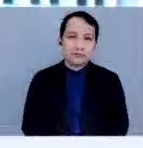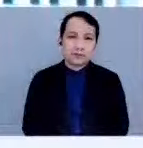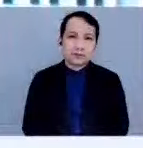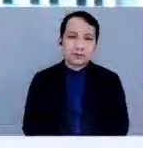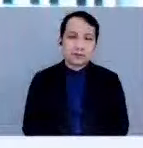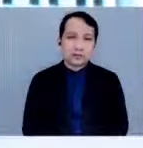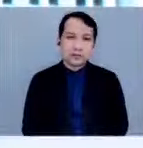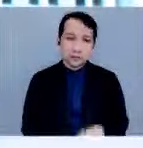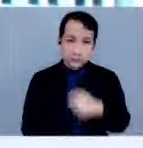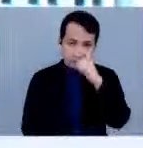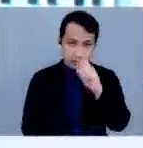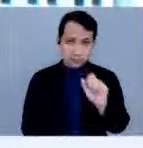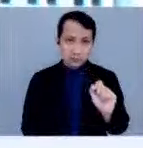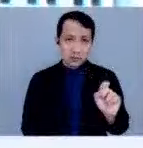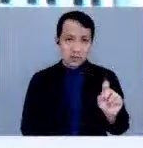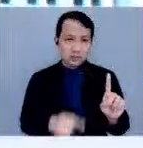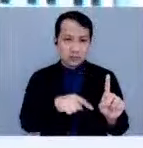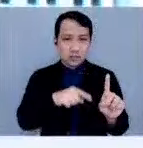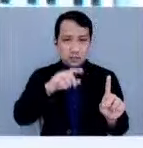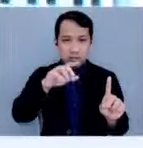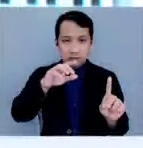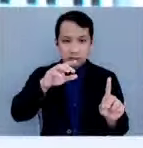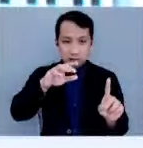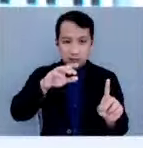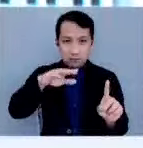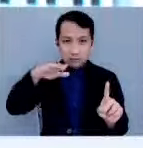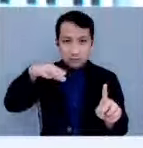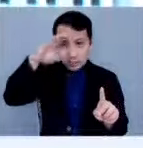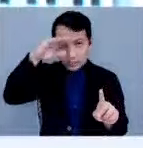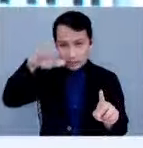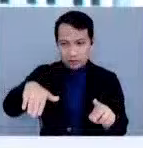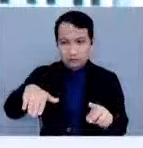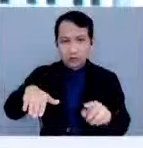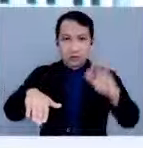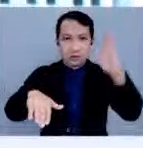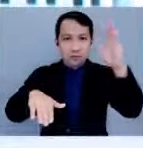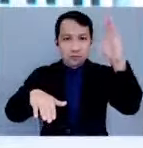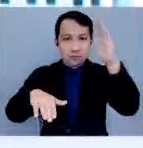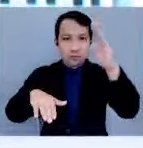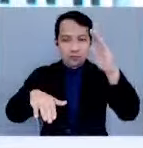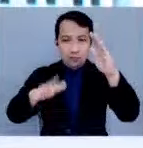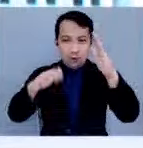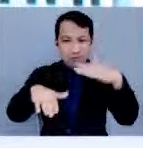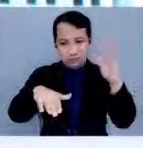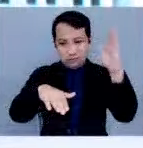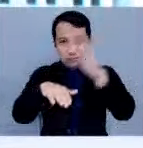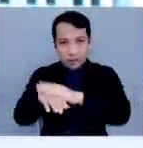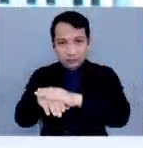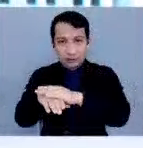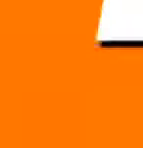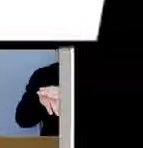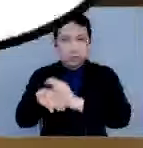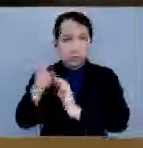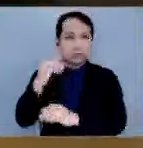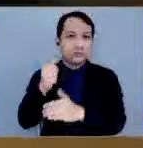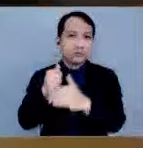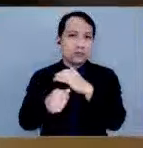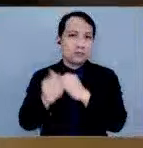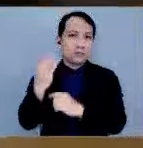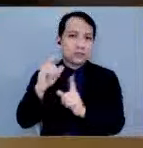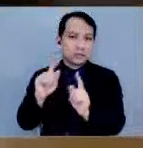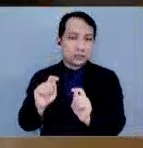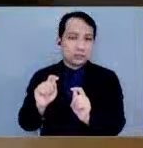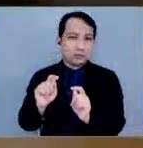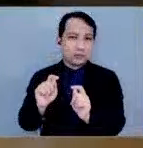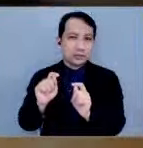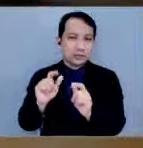batang lalaki matapos mabagsakan ng tetrapod o konkretong bloke sa Dolores Abra noong Sabado. Base sa ulat,